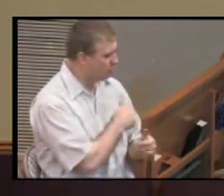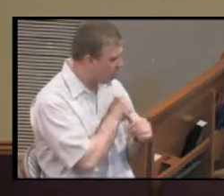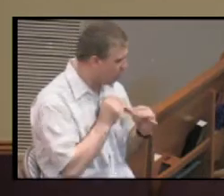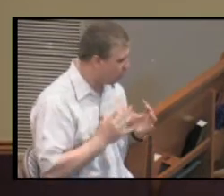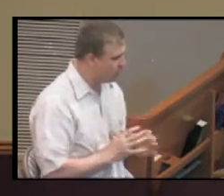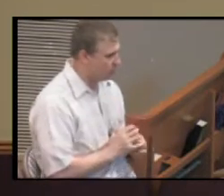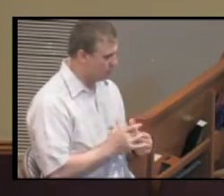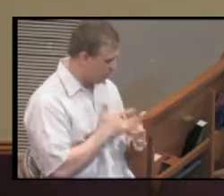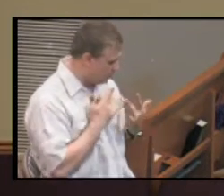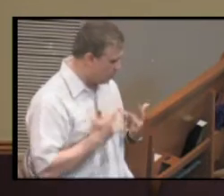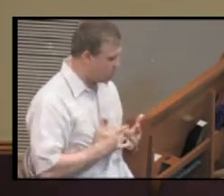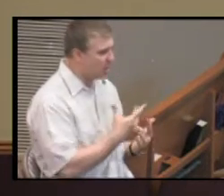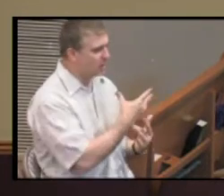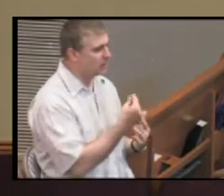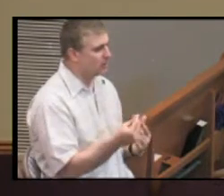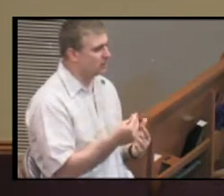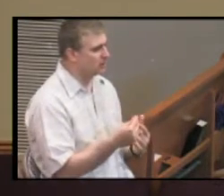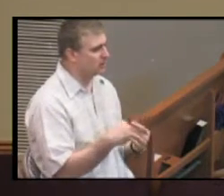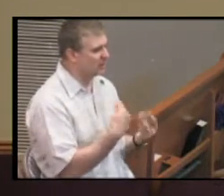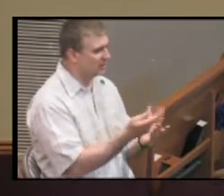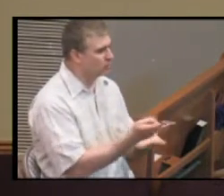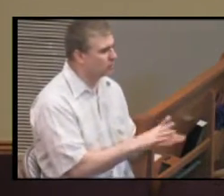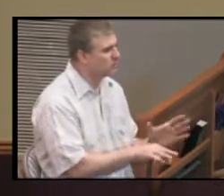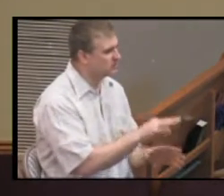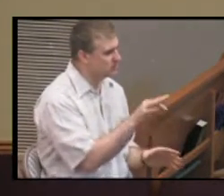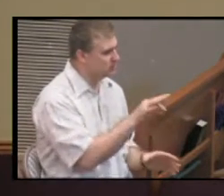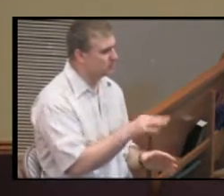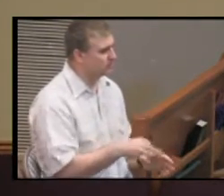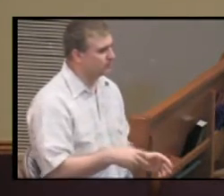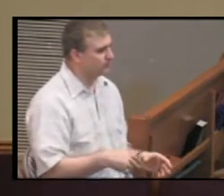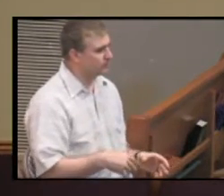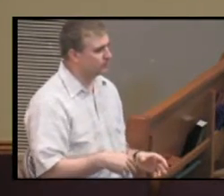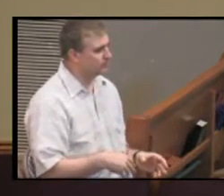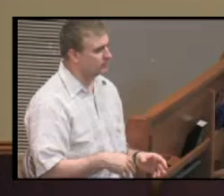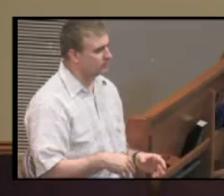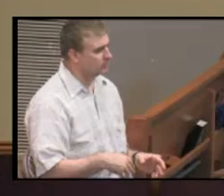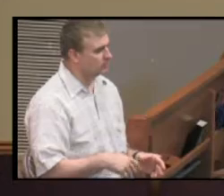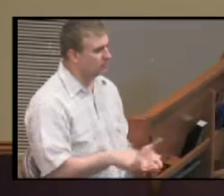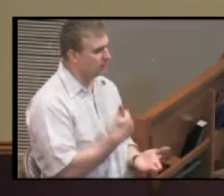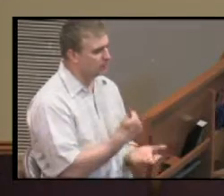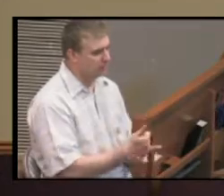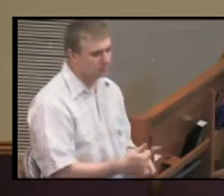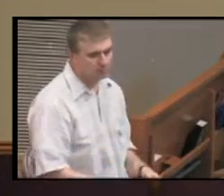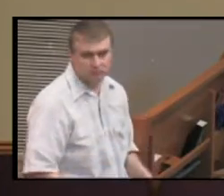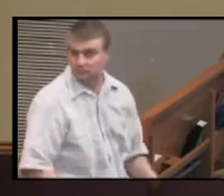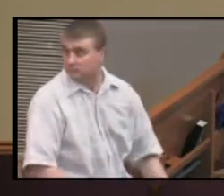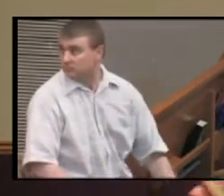произвести свою работу, да будьте благословенны. Жив Господь. Аминь.